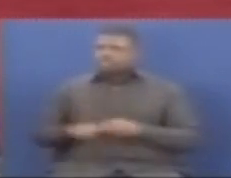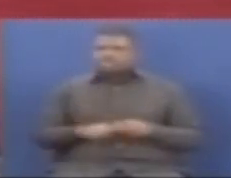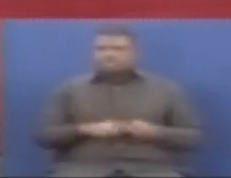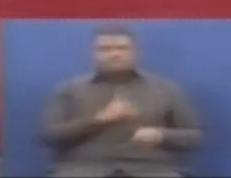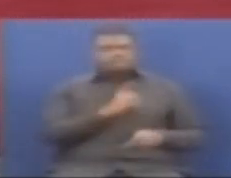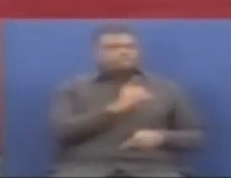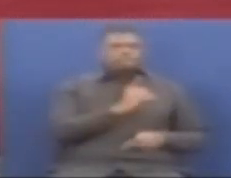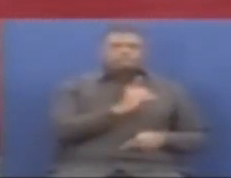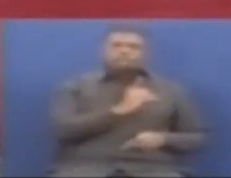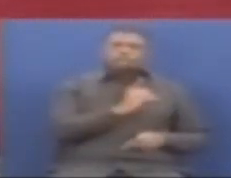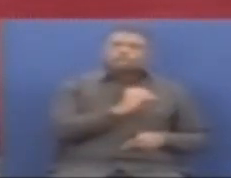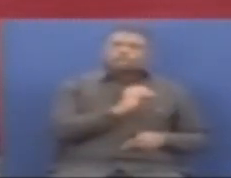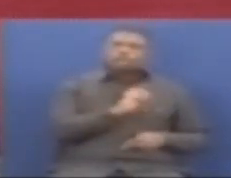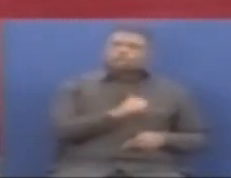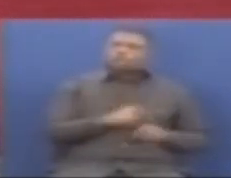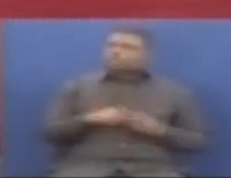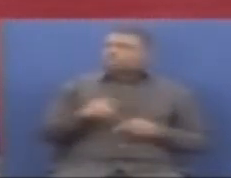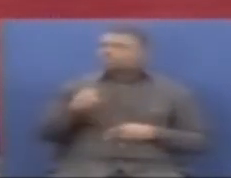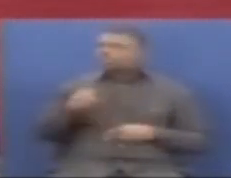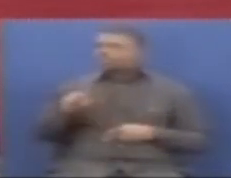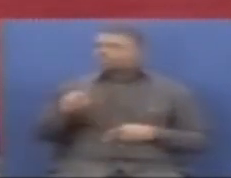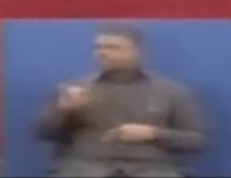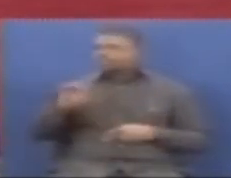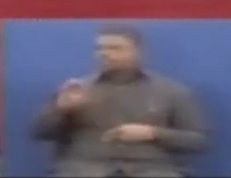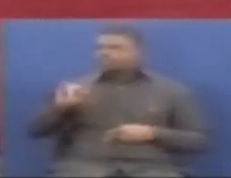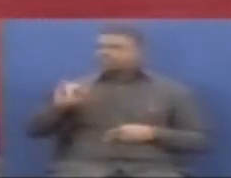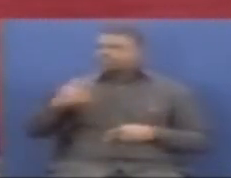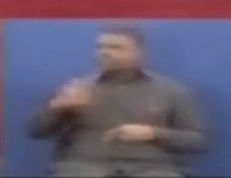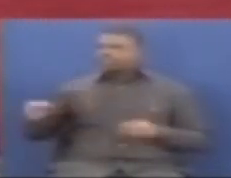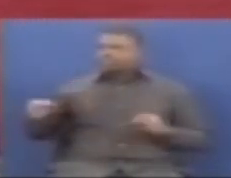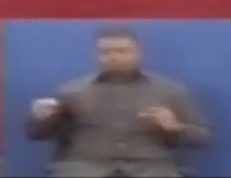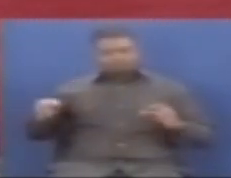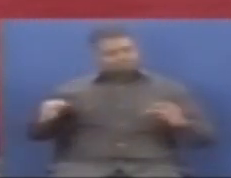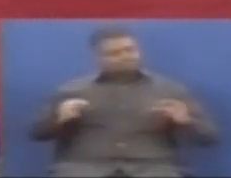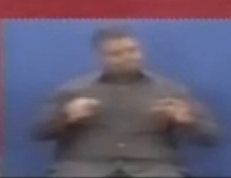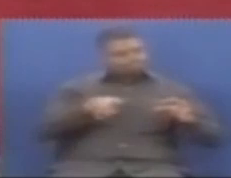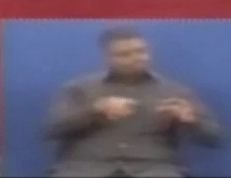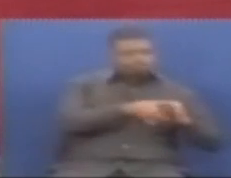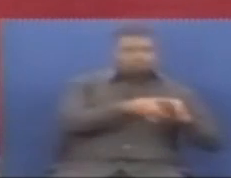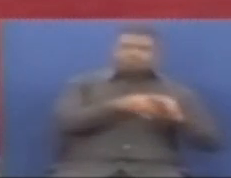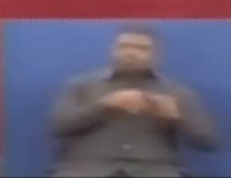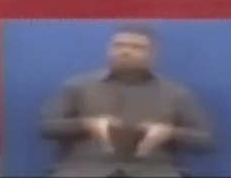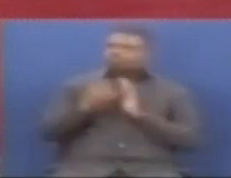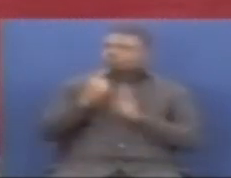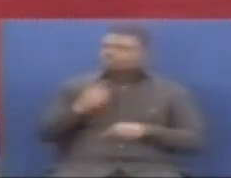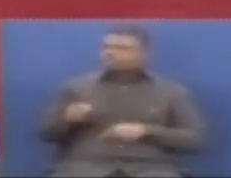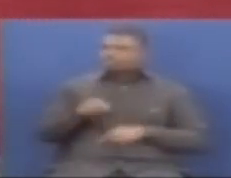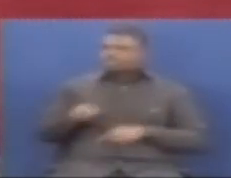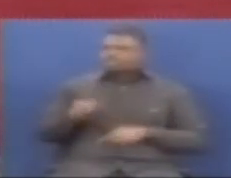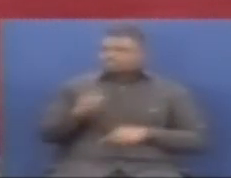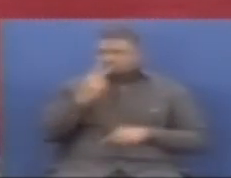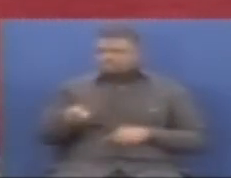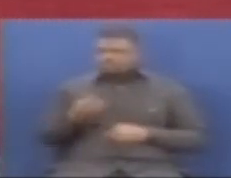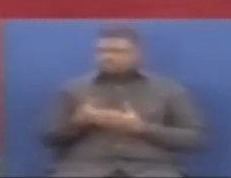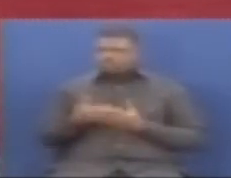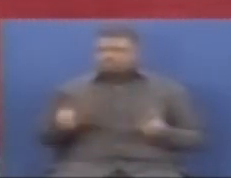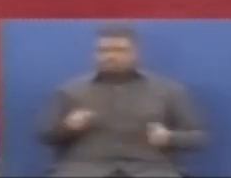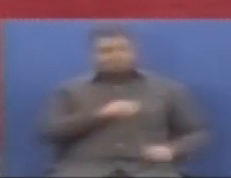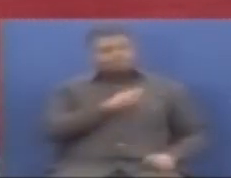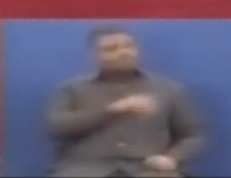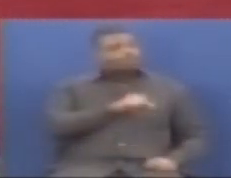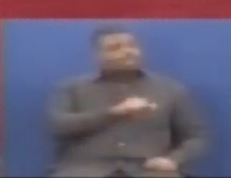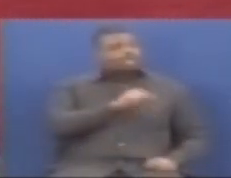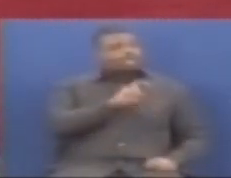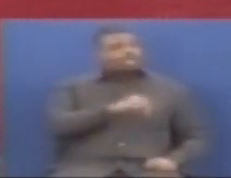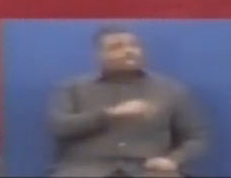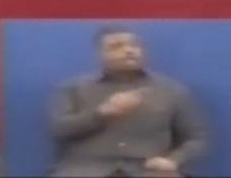kiwango cha lami, na kumekuwa na ahadi ya muda mrefu ya ujenzi wa barabara ya kutoka njia panda Mangola Karatu